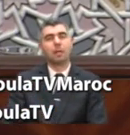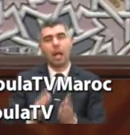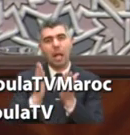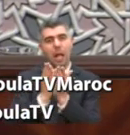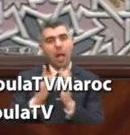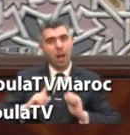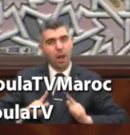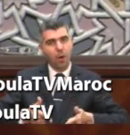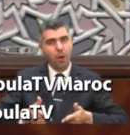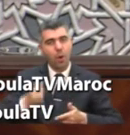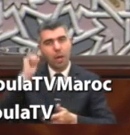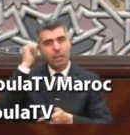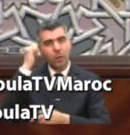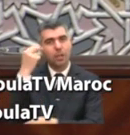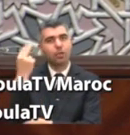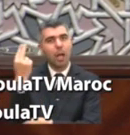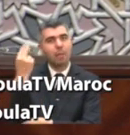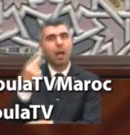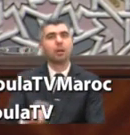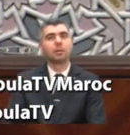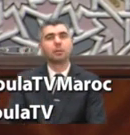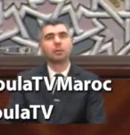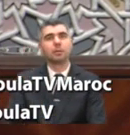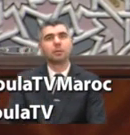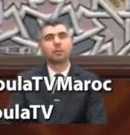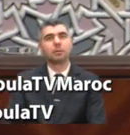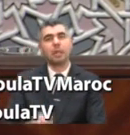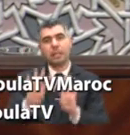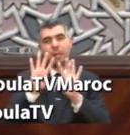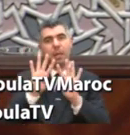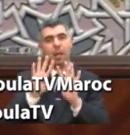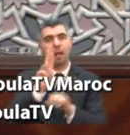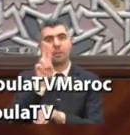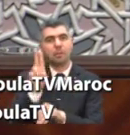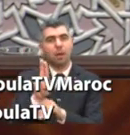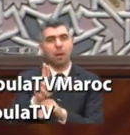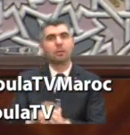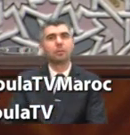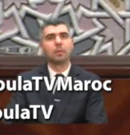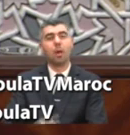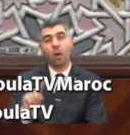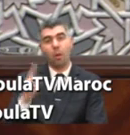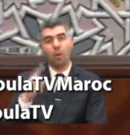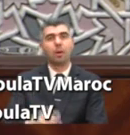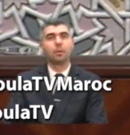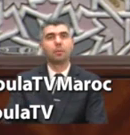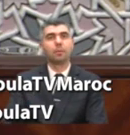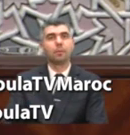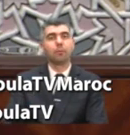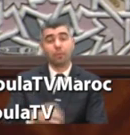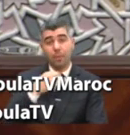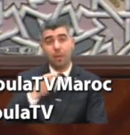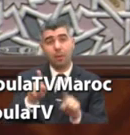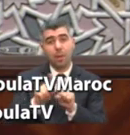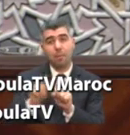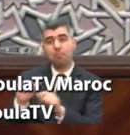بالتربية الوطنية والتكوين المهني والتعليم العالي والبحث العلمي في 8 أسئلة. أولها عن سبل إنجاح